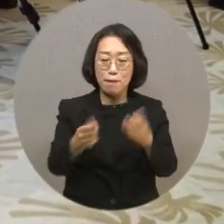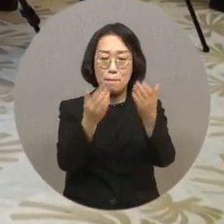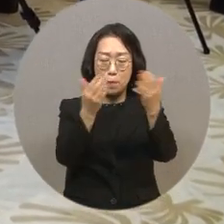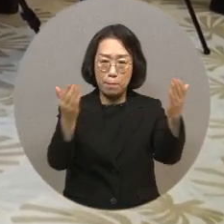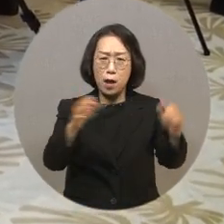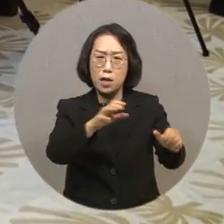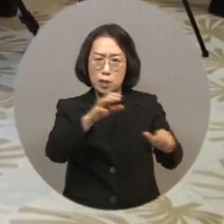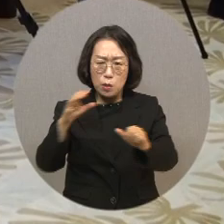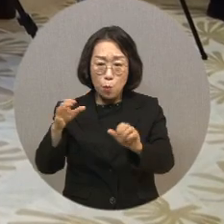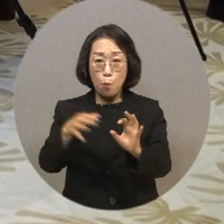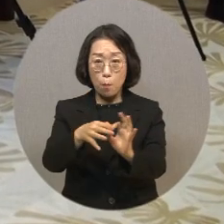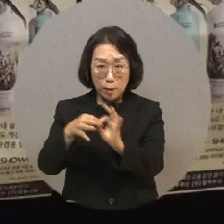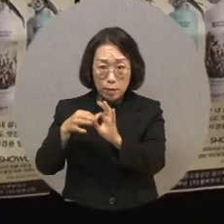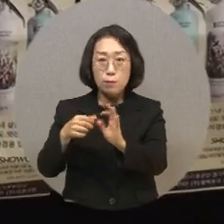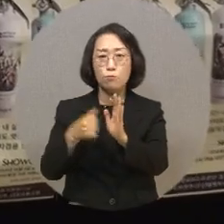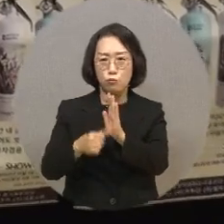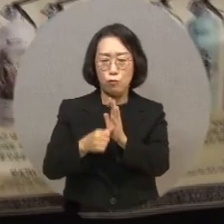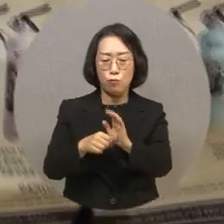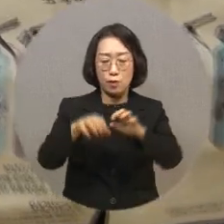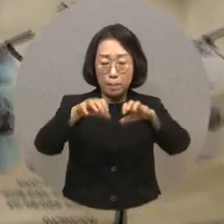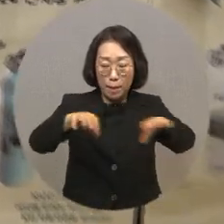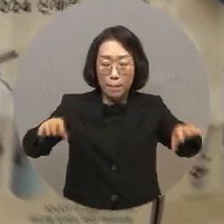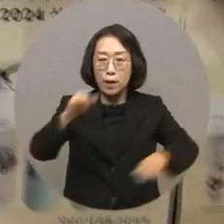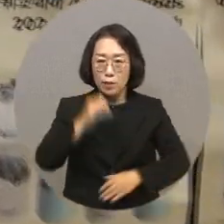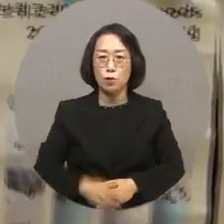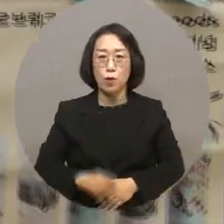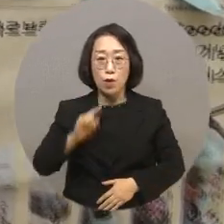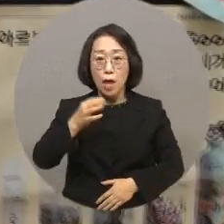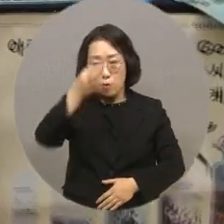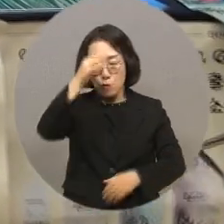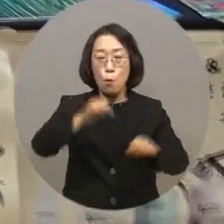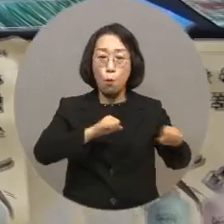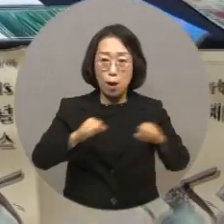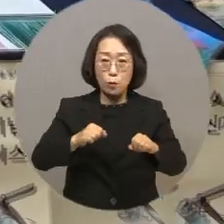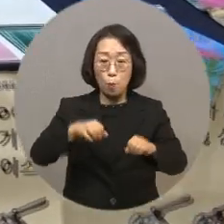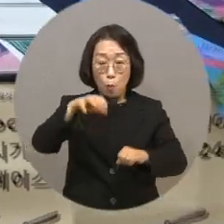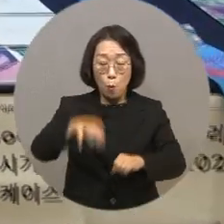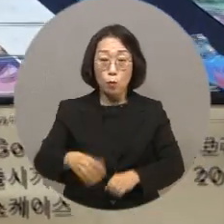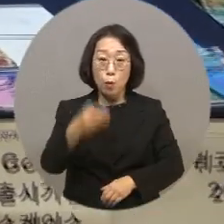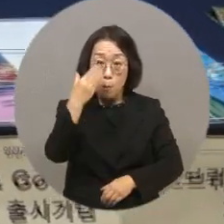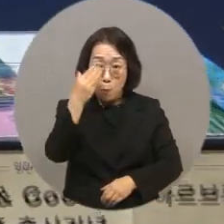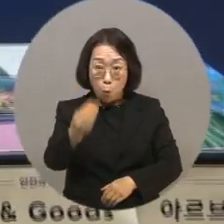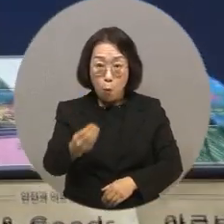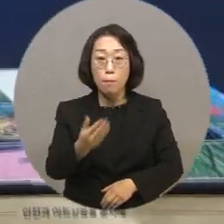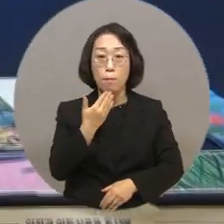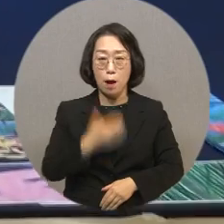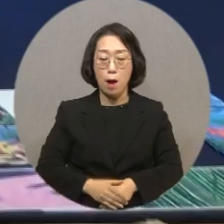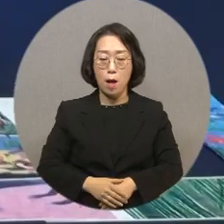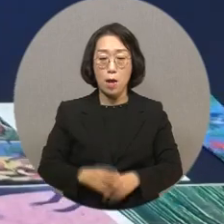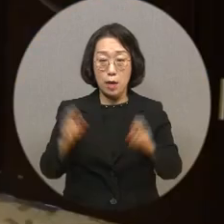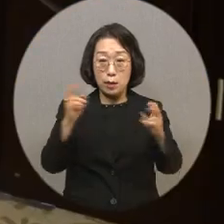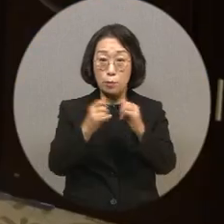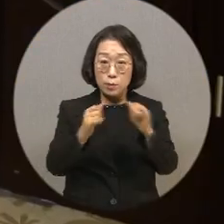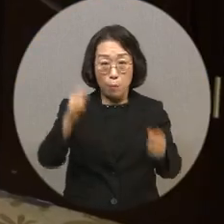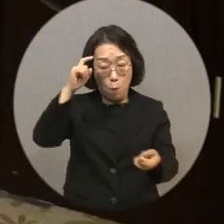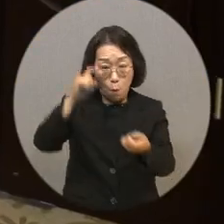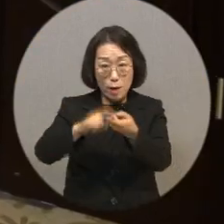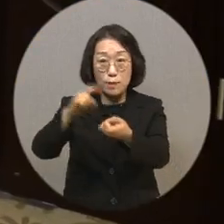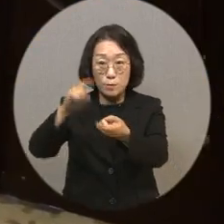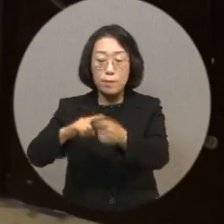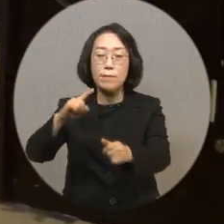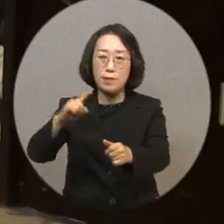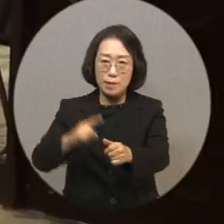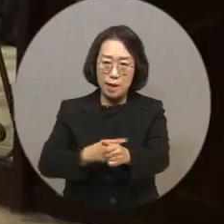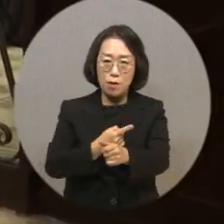활용한 상품이 전시되었습니다. 발달장애인의 예술활동을 현장에서 만나는 시간, 기업 관계자들의 관심이